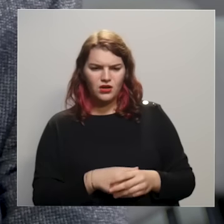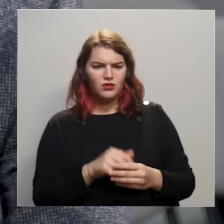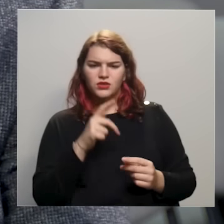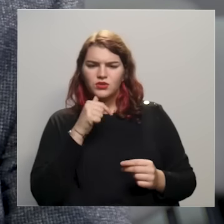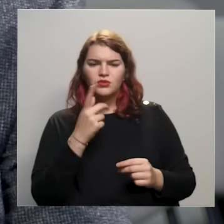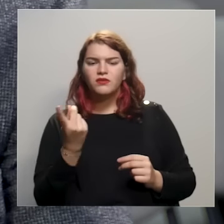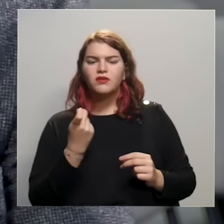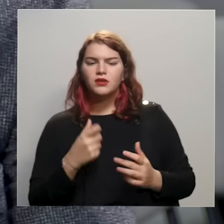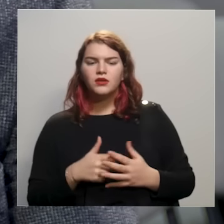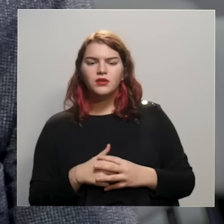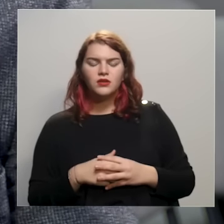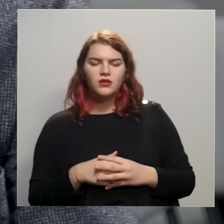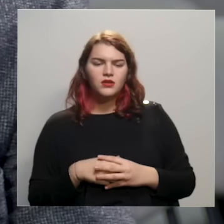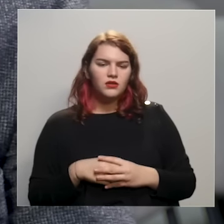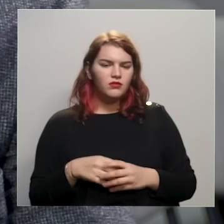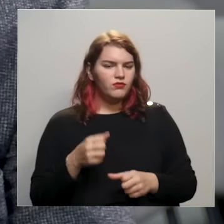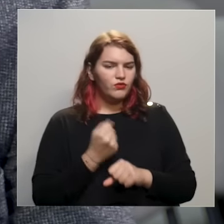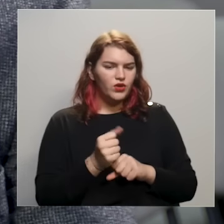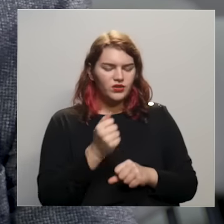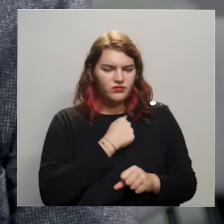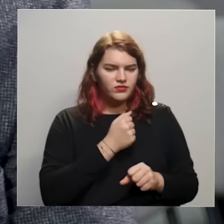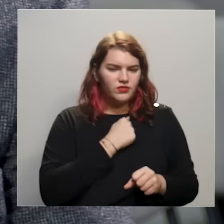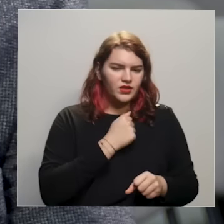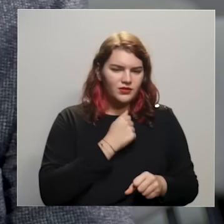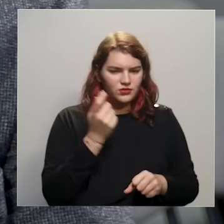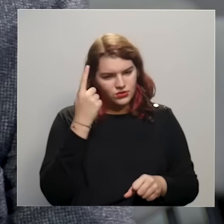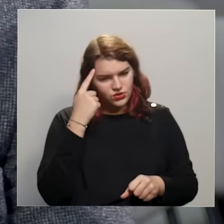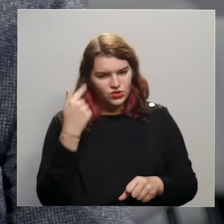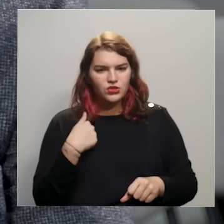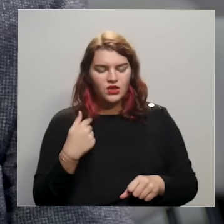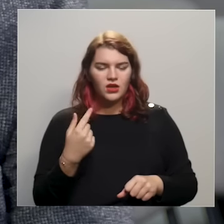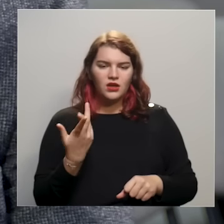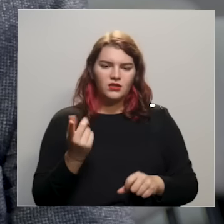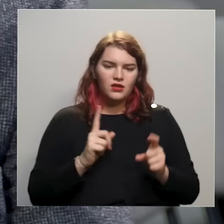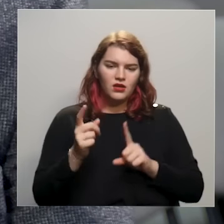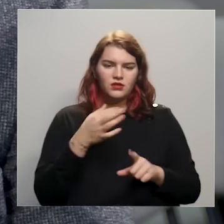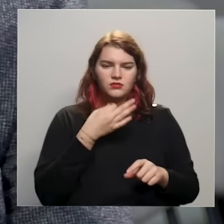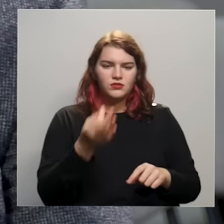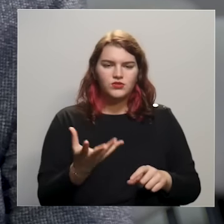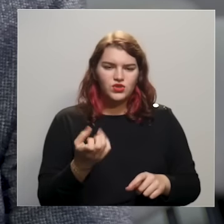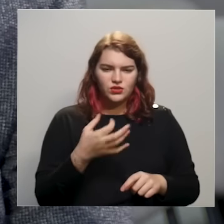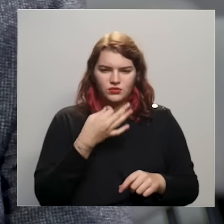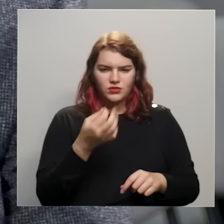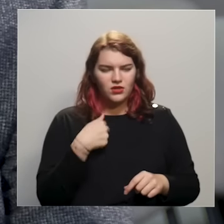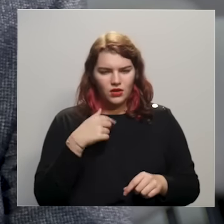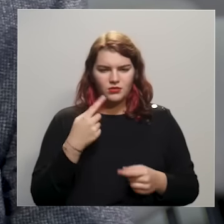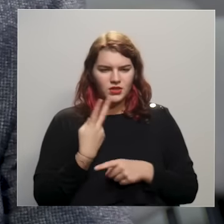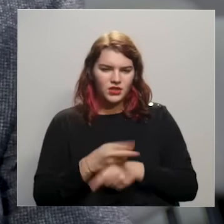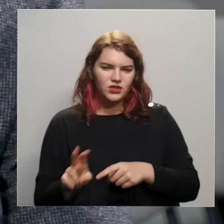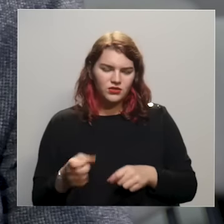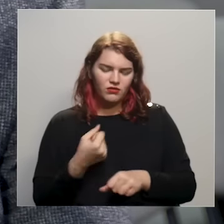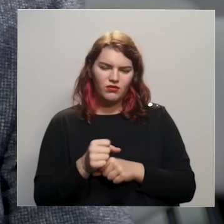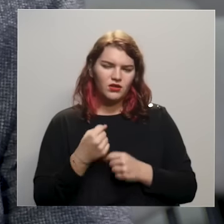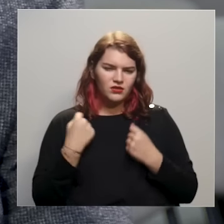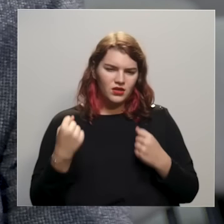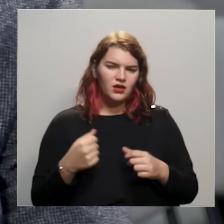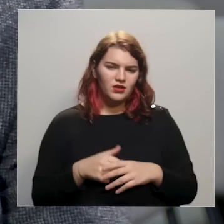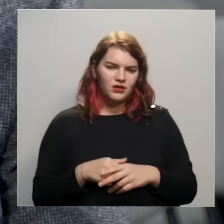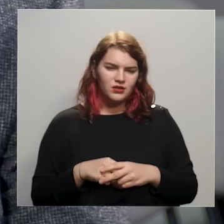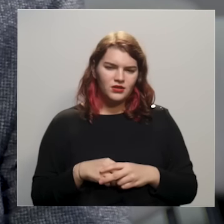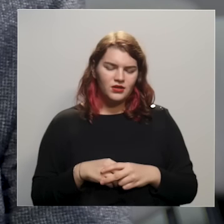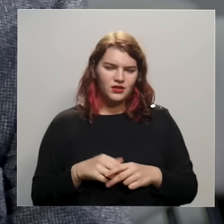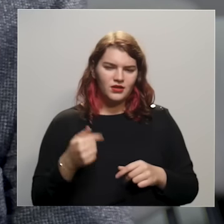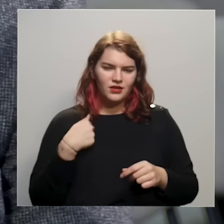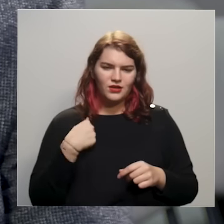vii? Eu fost teamă să-mi spună că știa că, zic, și am făcut o gafă, de-aia vreau să o menționez. I-am dat piciorul în